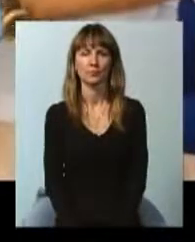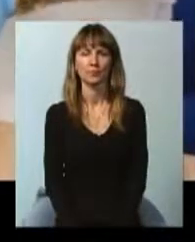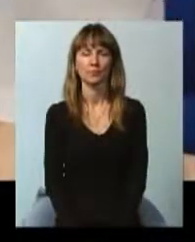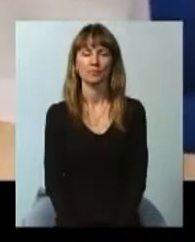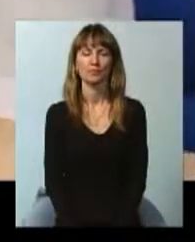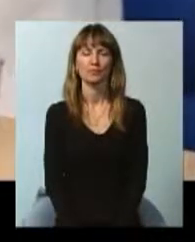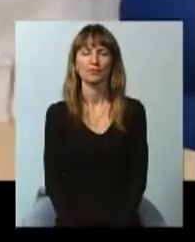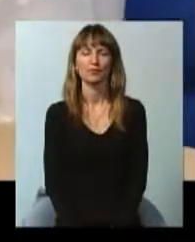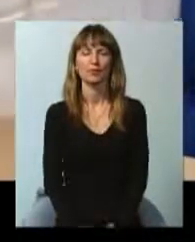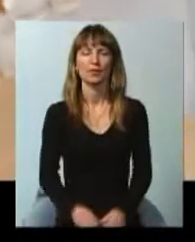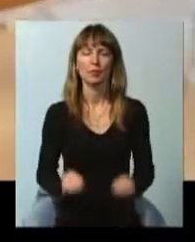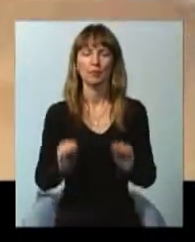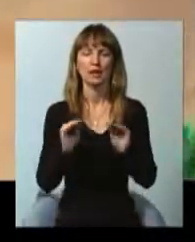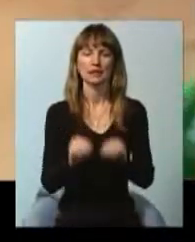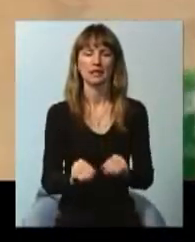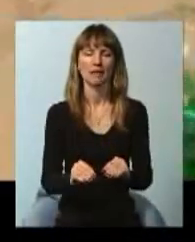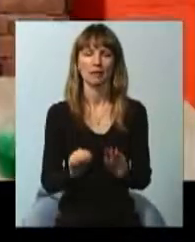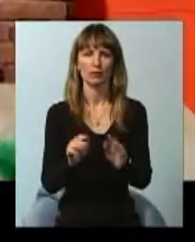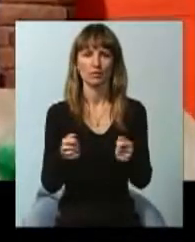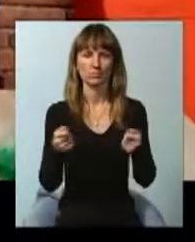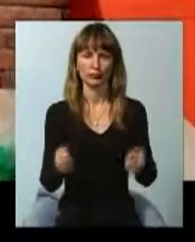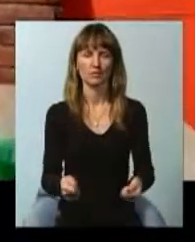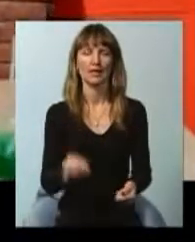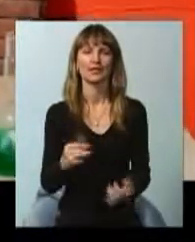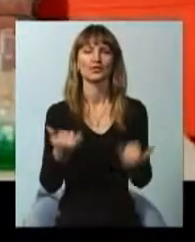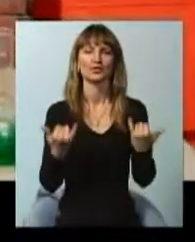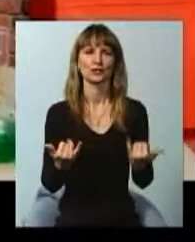Ну що, давайте поставимо ось так. І тепер